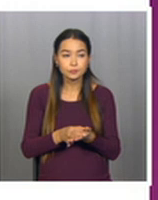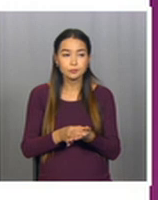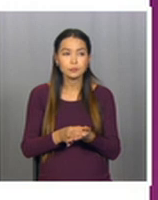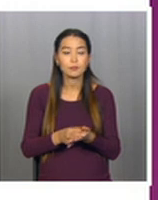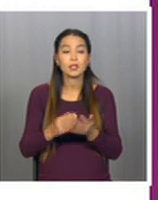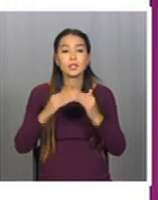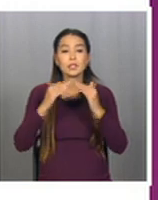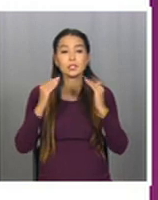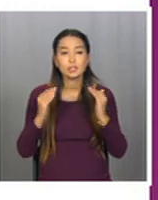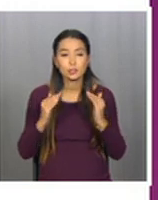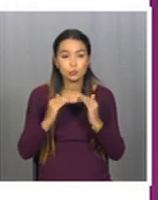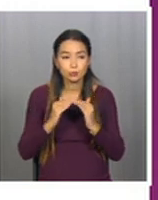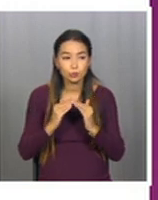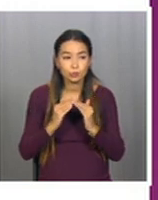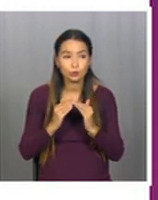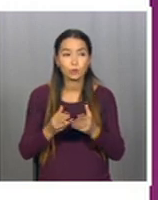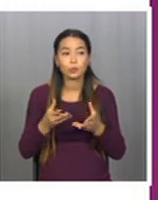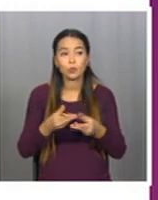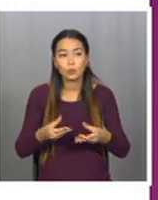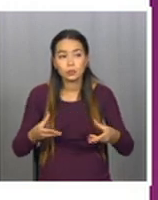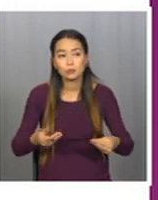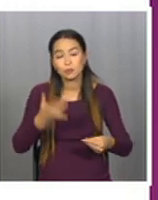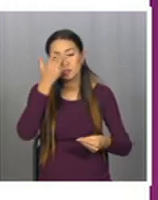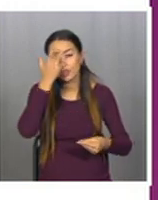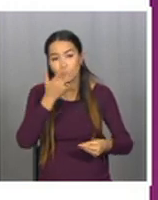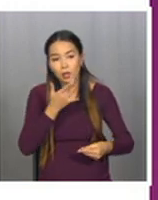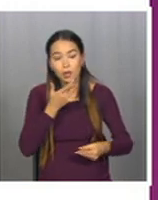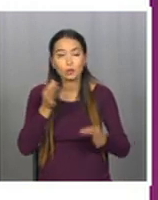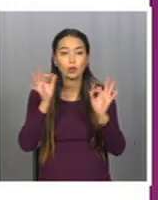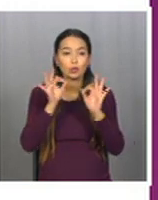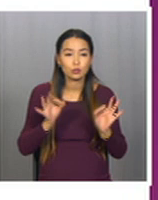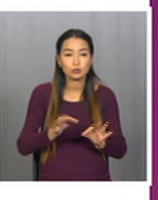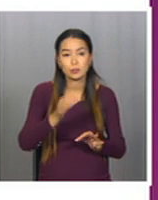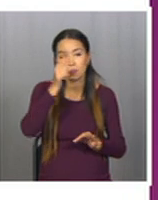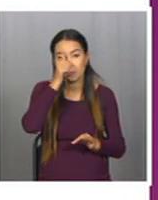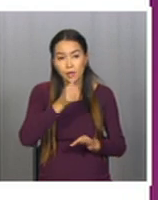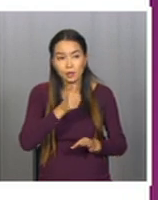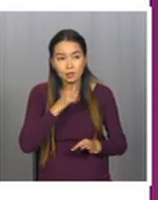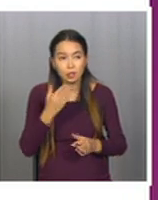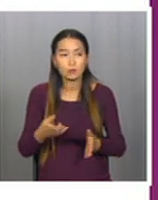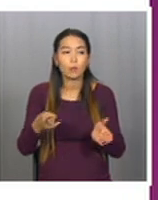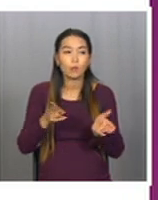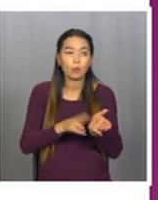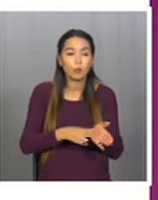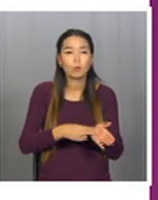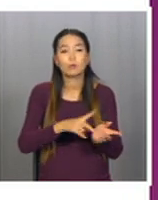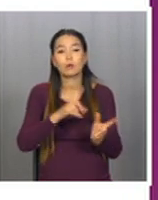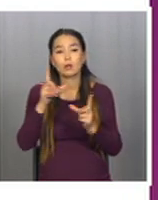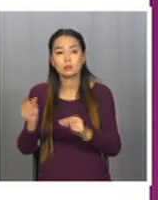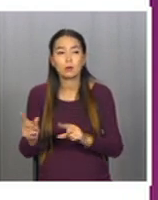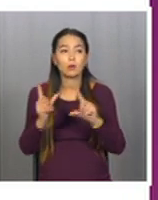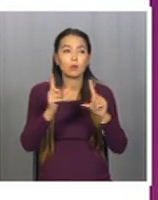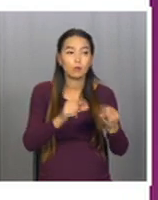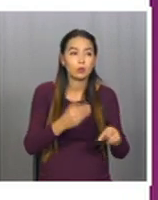Киіз үй көктем, жаз және күз мезгілдерінде қоныстан қонысқа көшіп жүру жағдайына